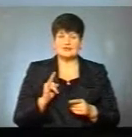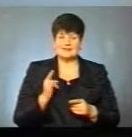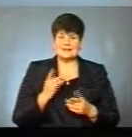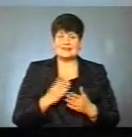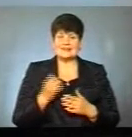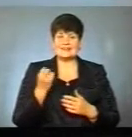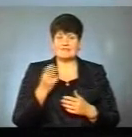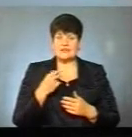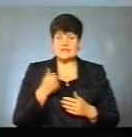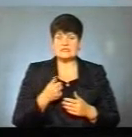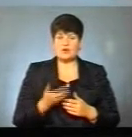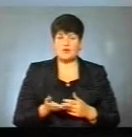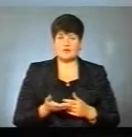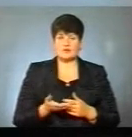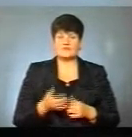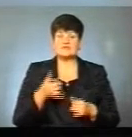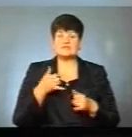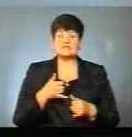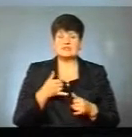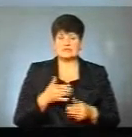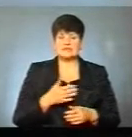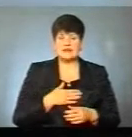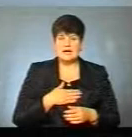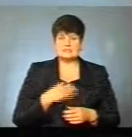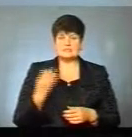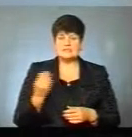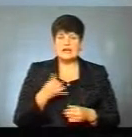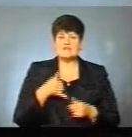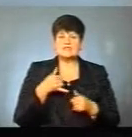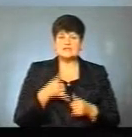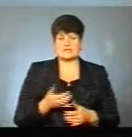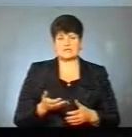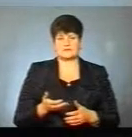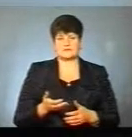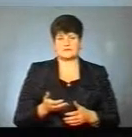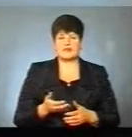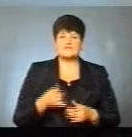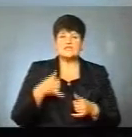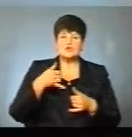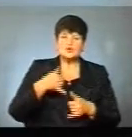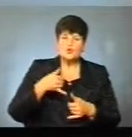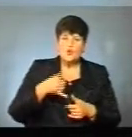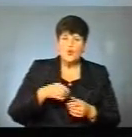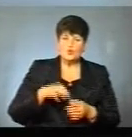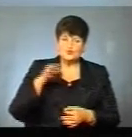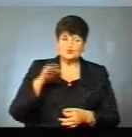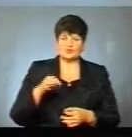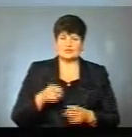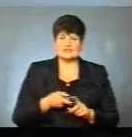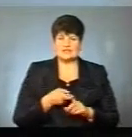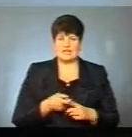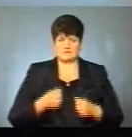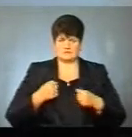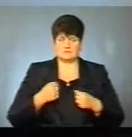12 років. Зріст. Нас цікавить саме зріст. Тобто від зросту все залежить, від статури